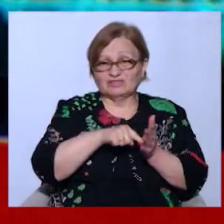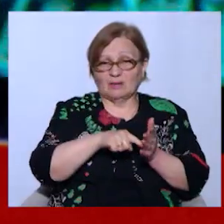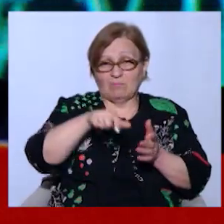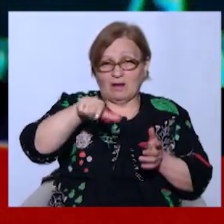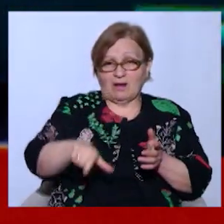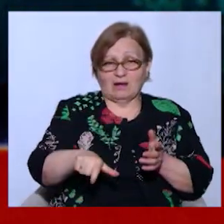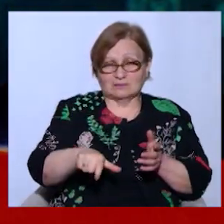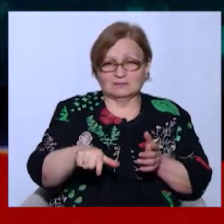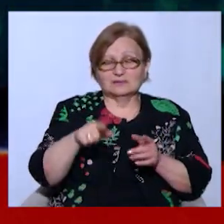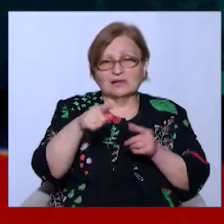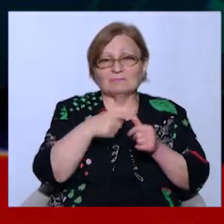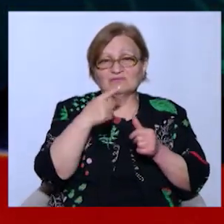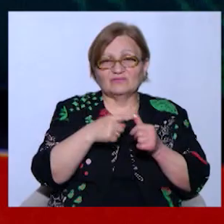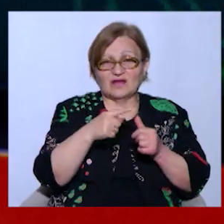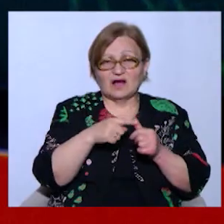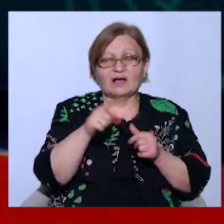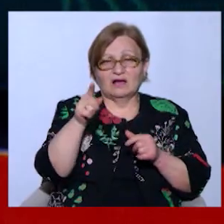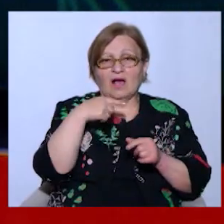არის სწორედ მახვილი.